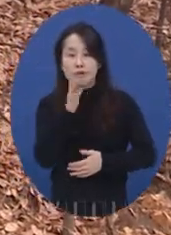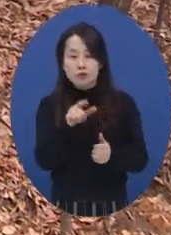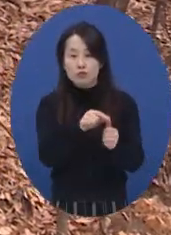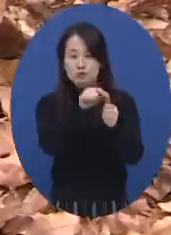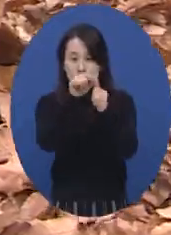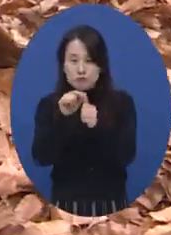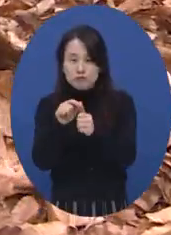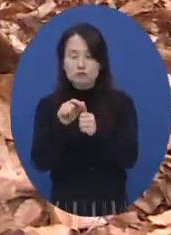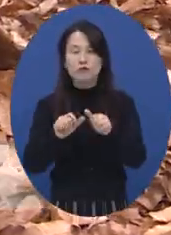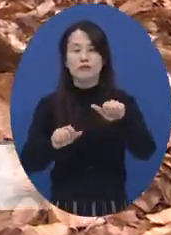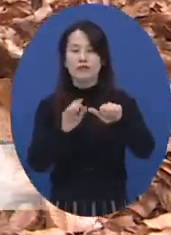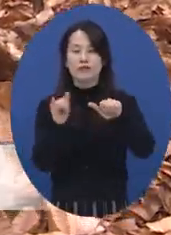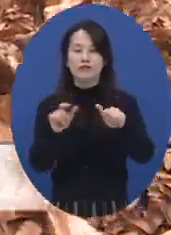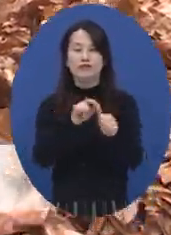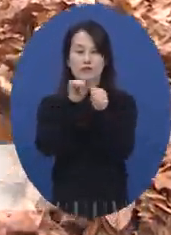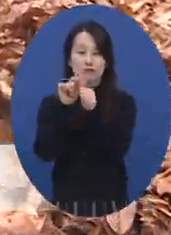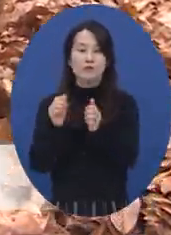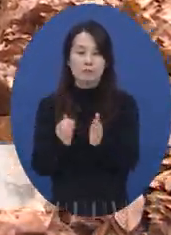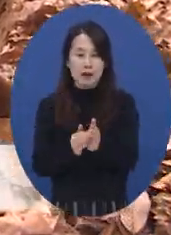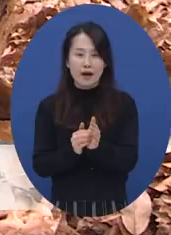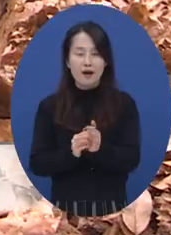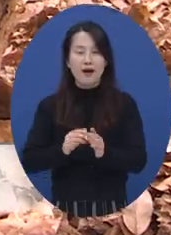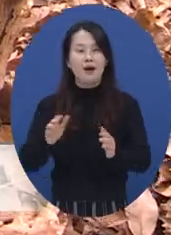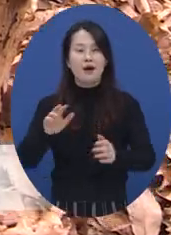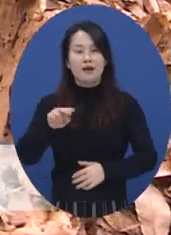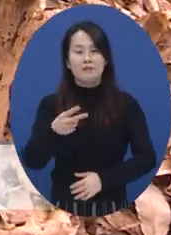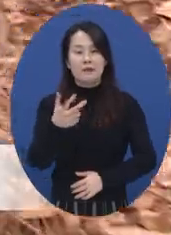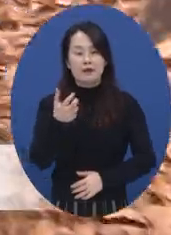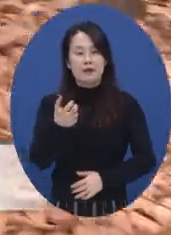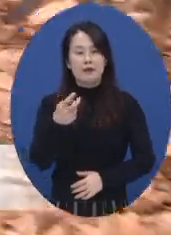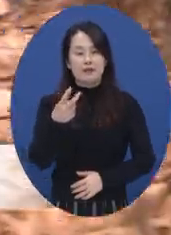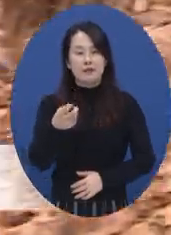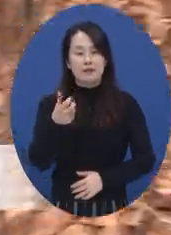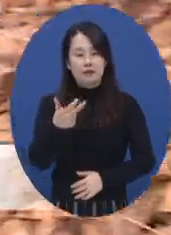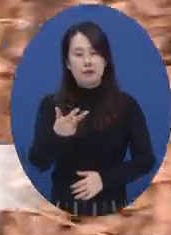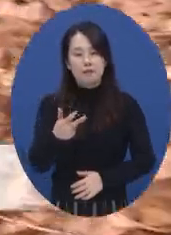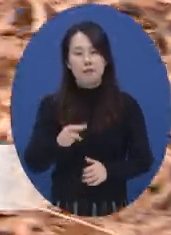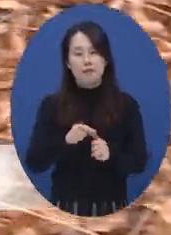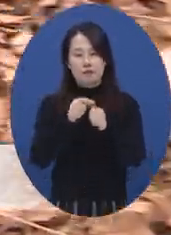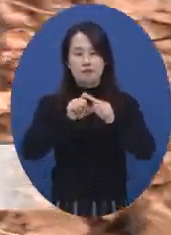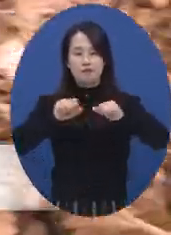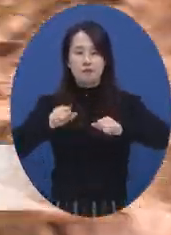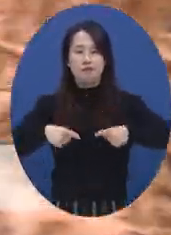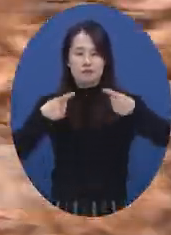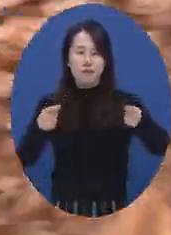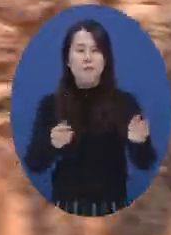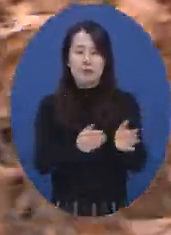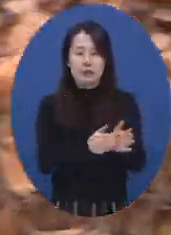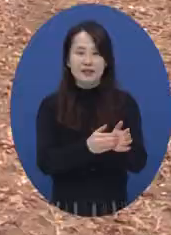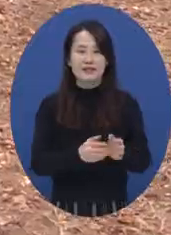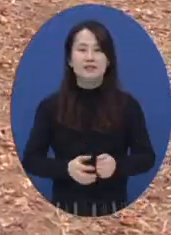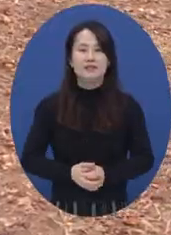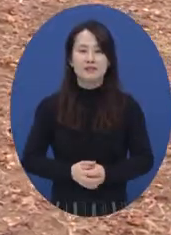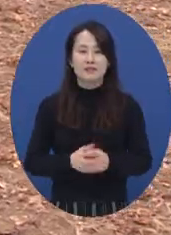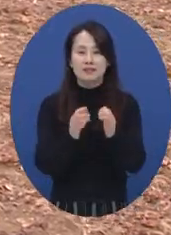구하는 등 그 단 5명을 구조 했고 총 2백 28번 의 구조 활동을 펼쳤습니다